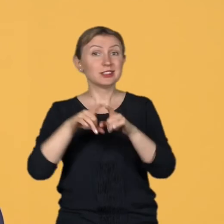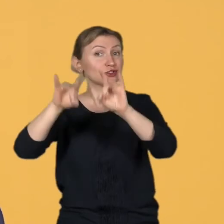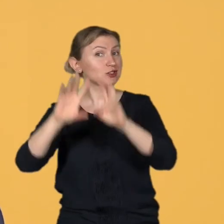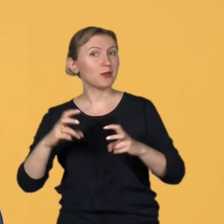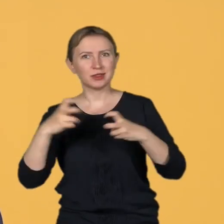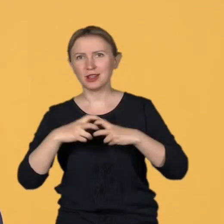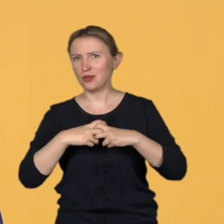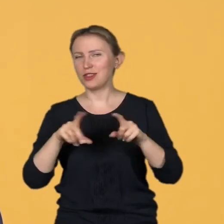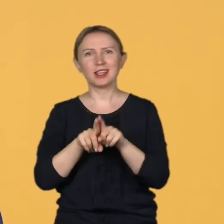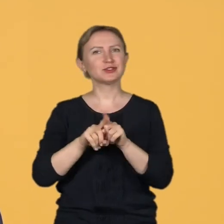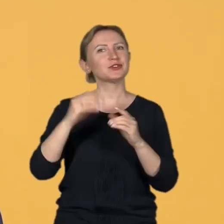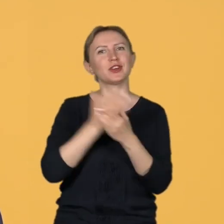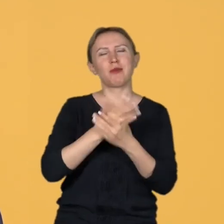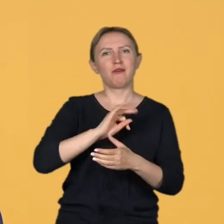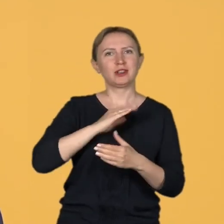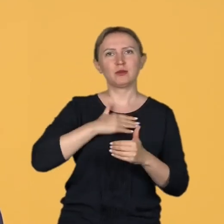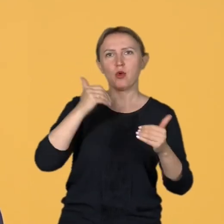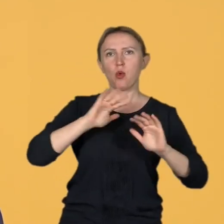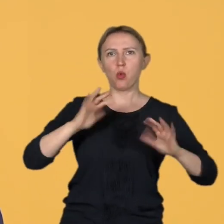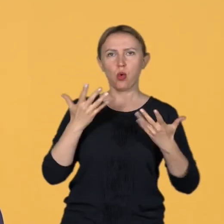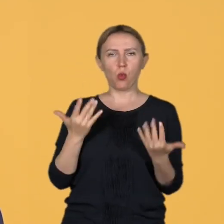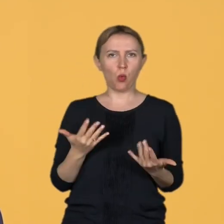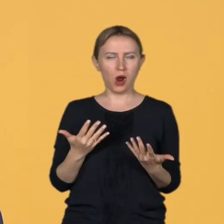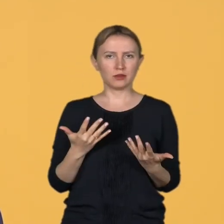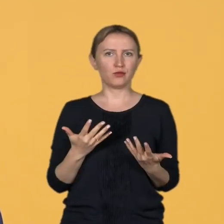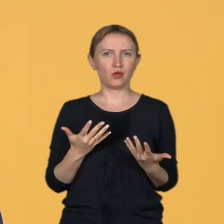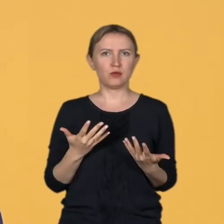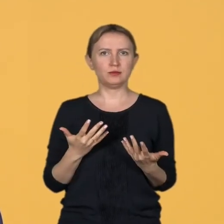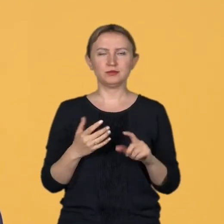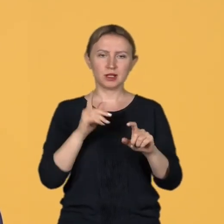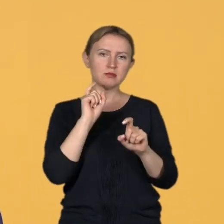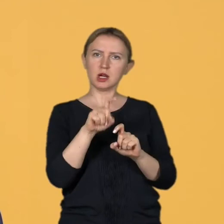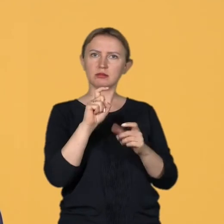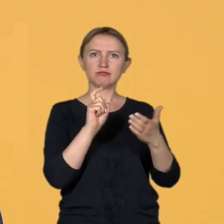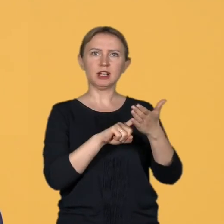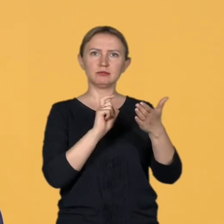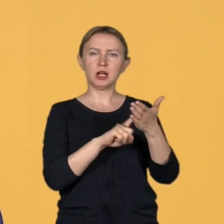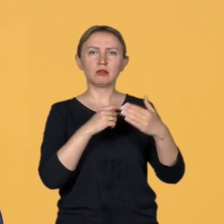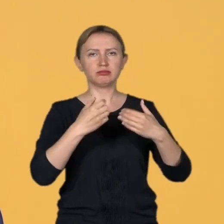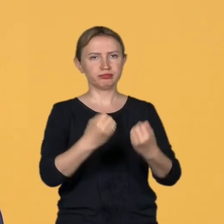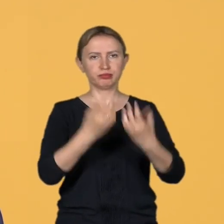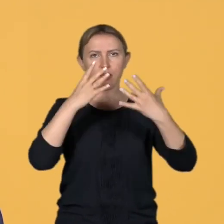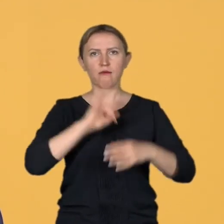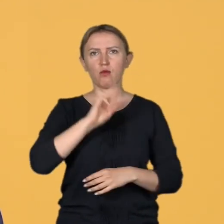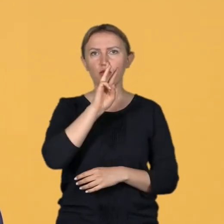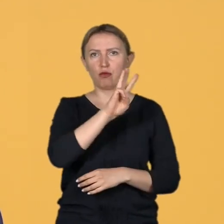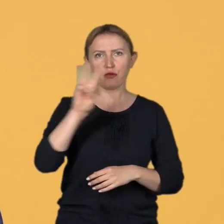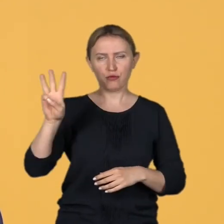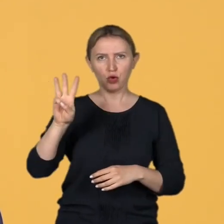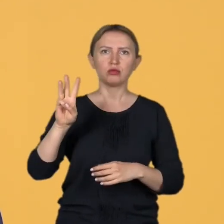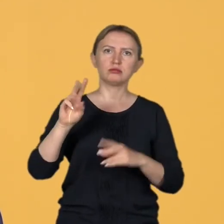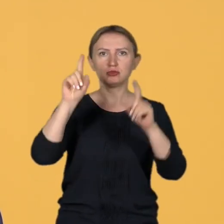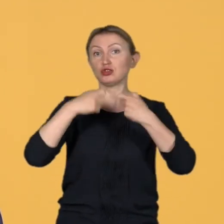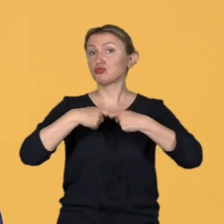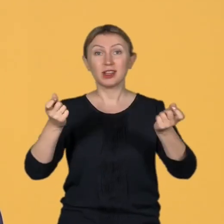internetowego. Tam też przedsiębiorcy będą mogli w prosty sposób, bardzo klikając kilka razy, otworzyć swoją stronę internetową, rozpocząć